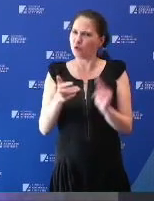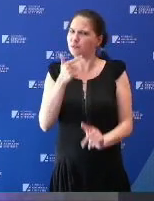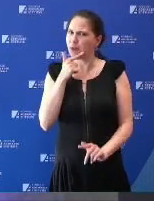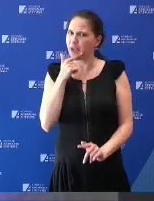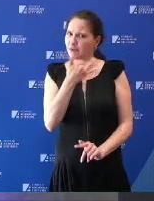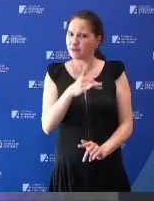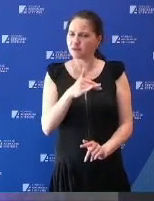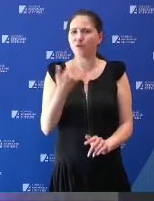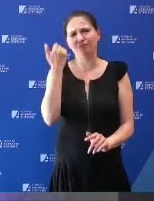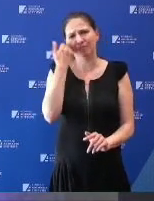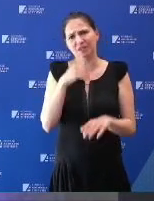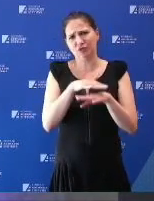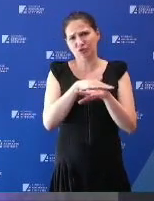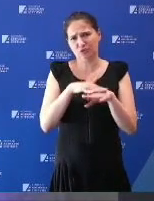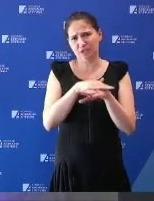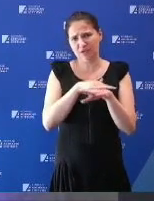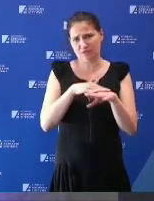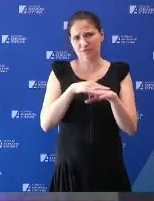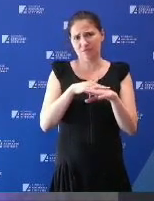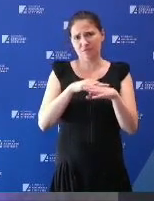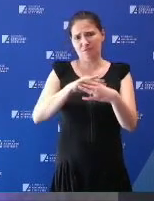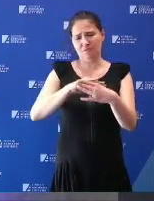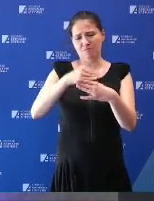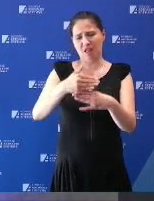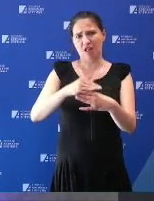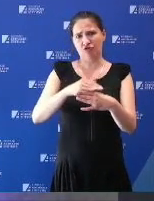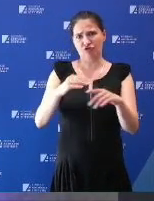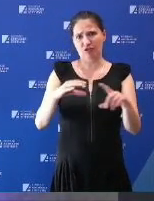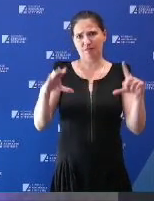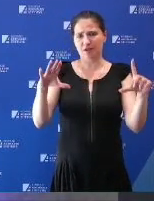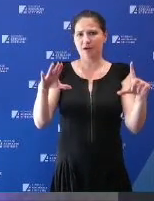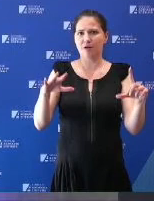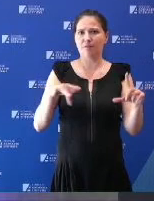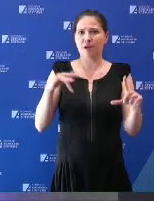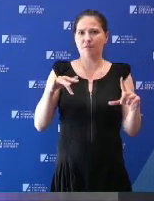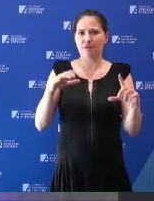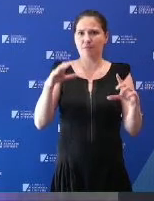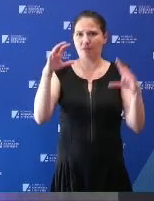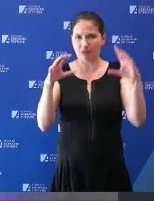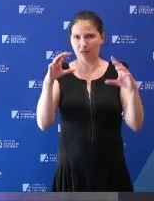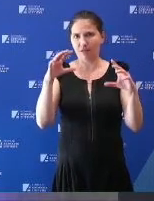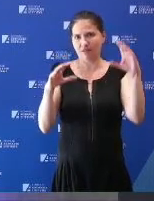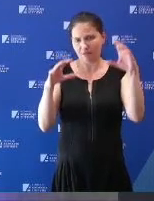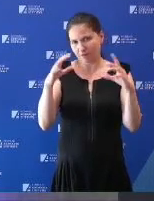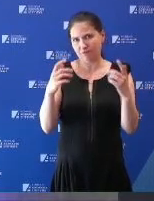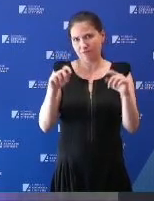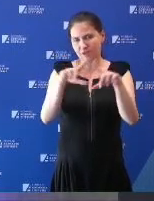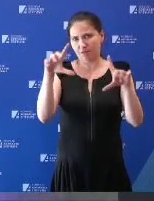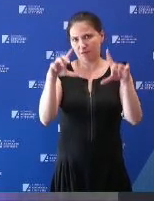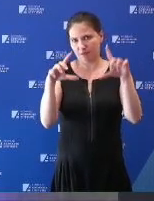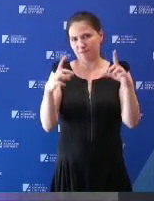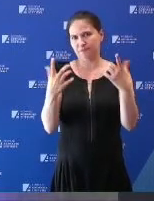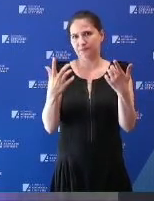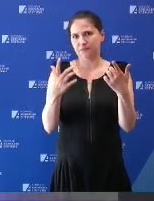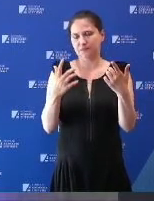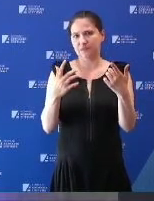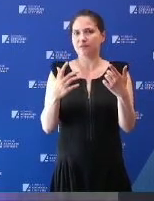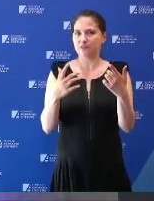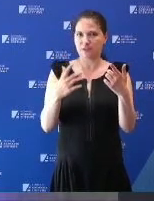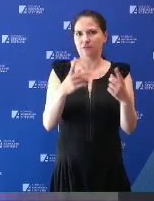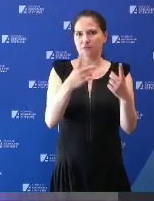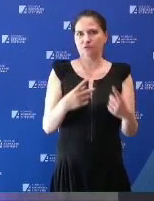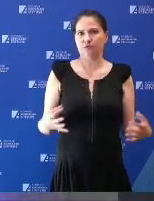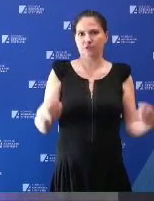bitte entschuldigen Sie an den Bildschirmen, wenn es an der einen oder anderen Stelle mal geruckelt hat. Wir liegen mit unseren Schalten mehrere tausend